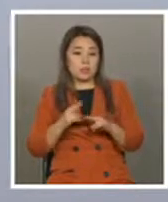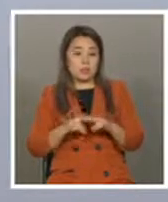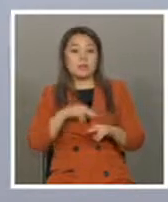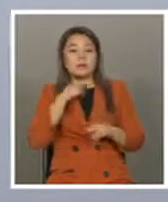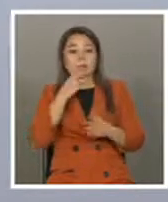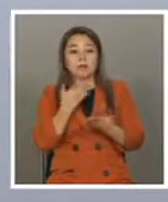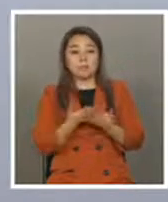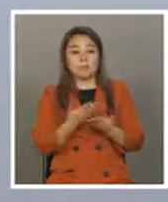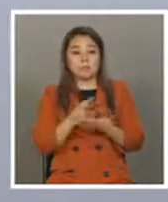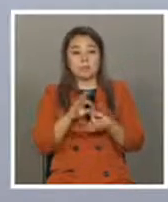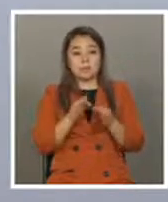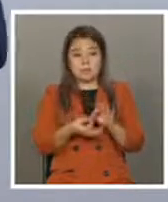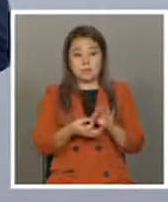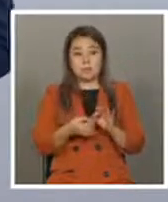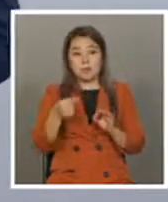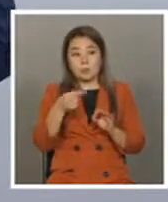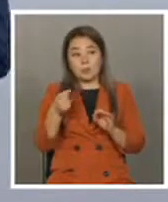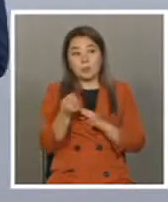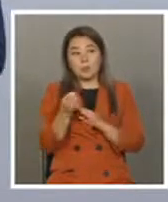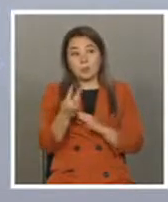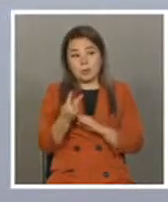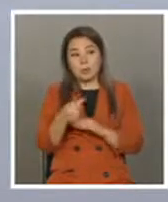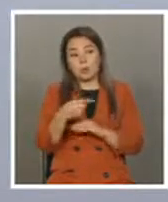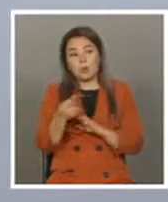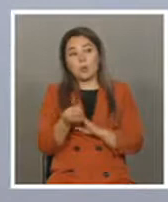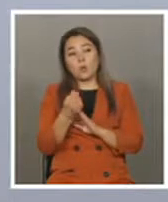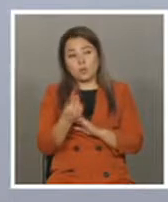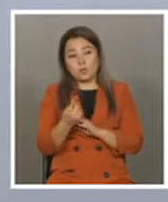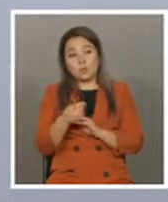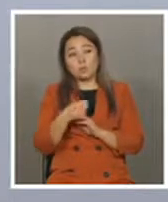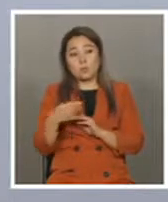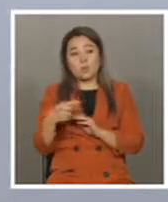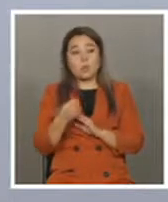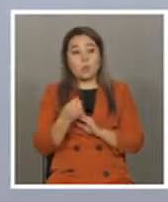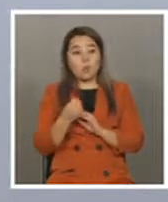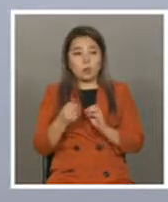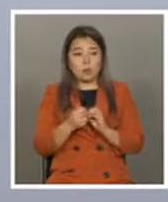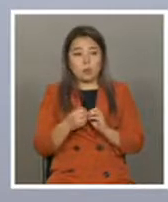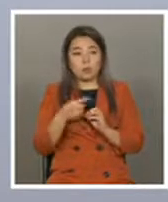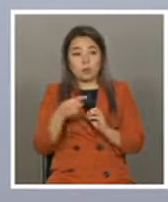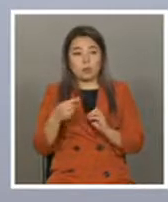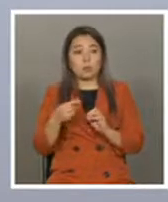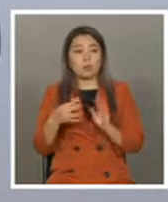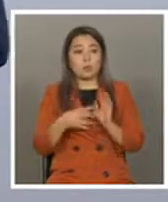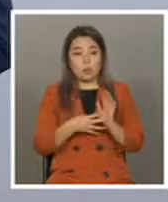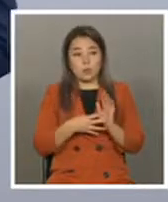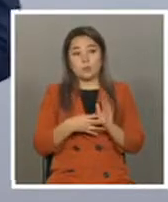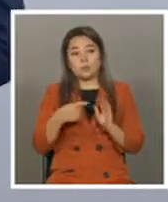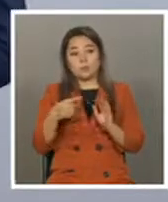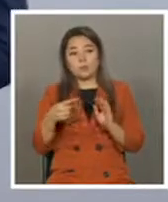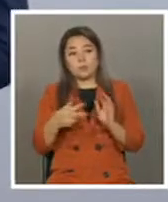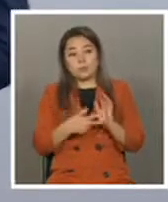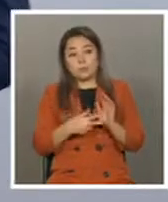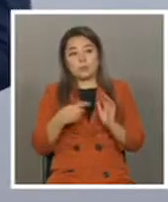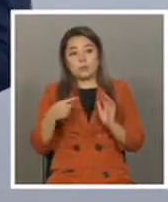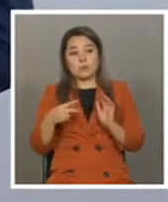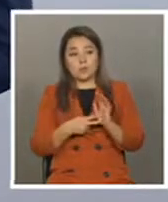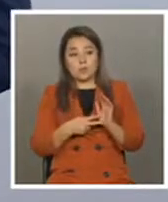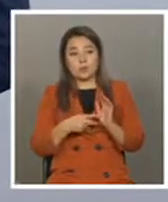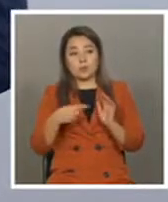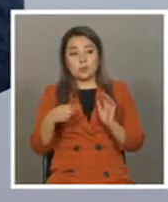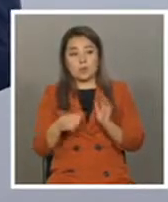көріп тұрғандарыңыздай -12, -11, -10, -9, -8,